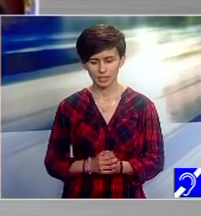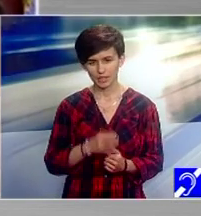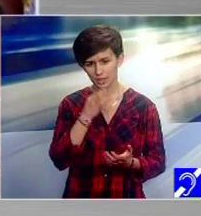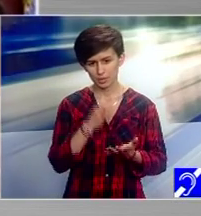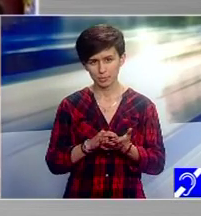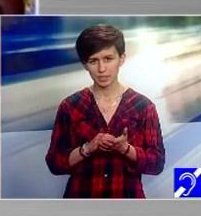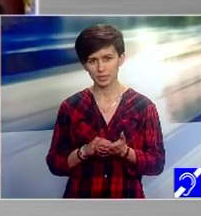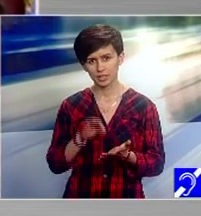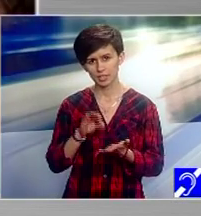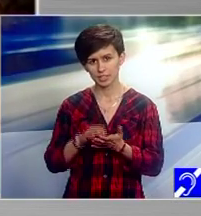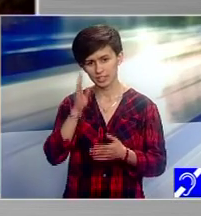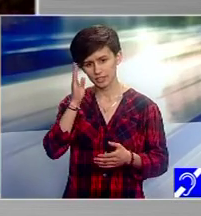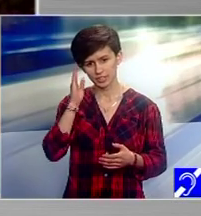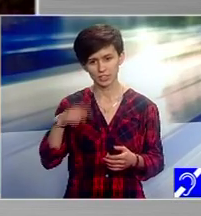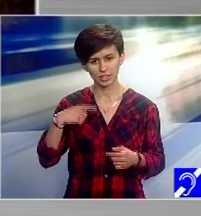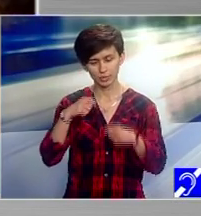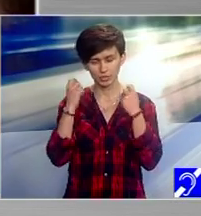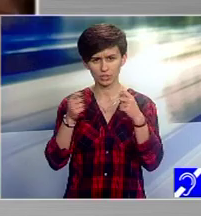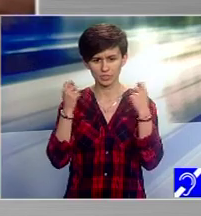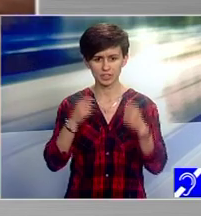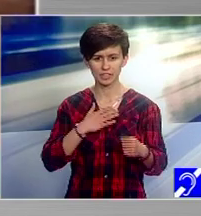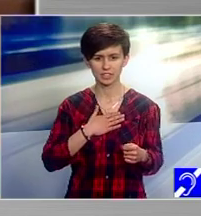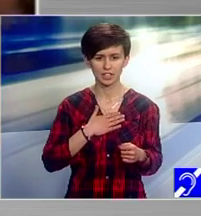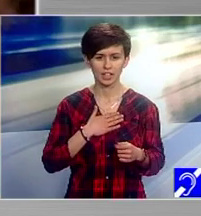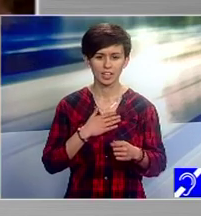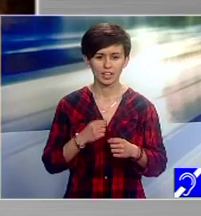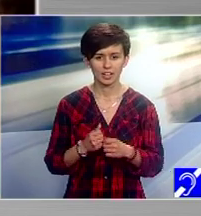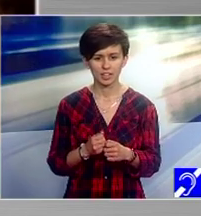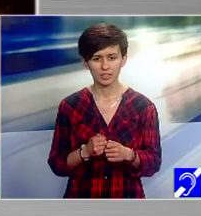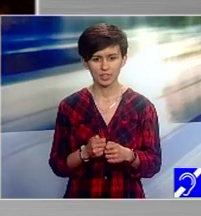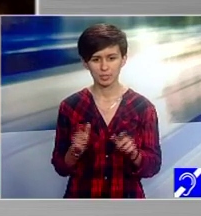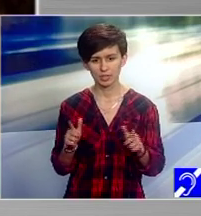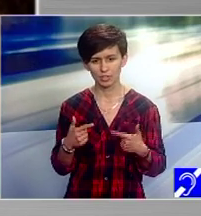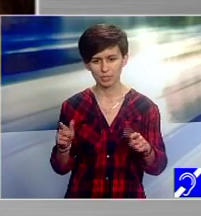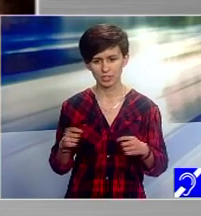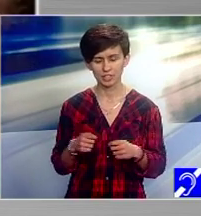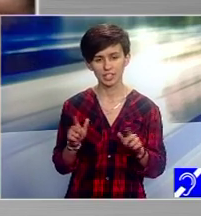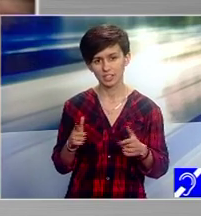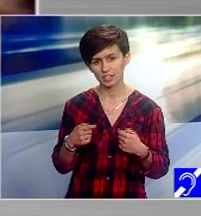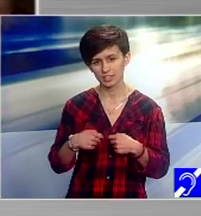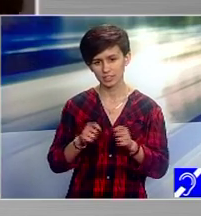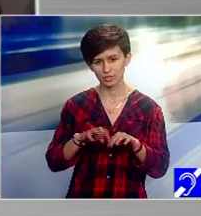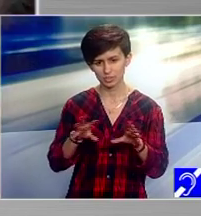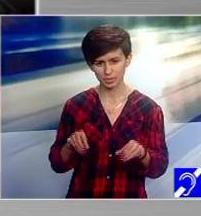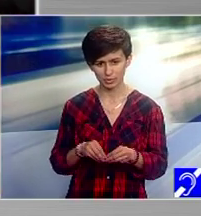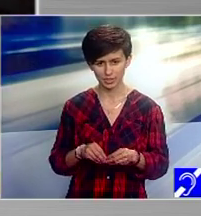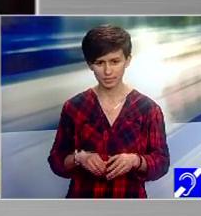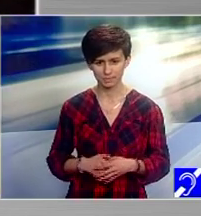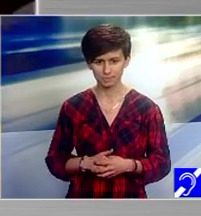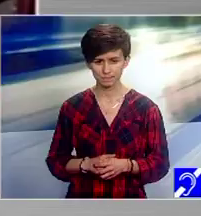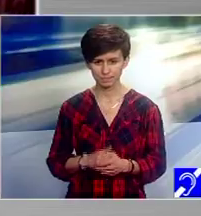Data viitoare, la următorul festival, să avem o înregistrare cu noi toți cu acest timp. Mulțumim din suflet!